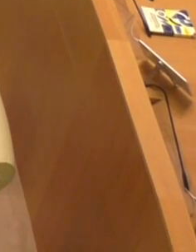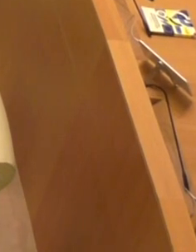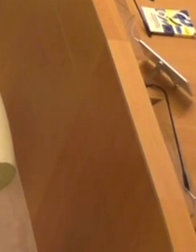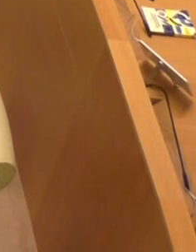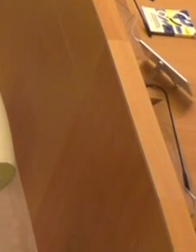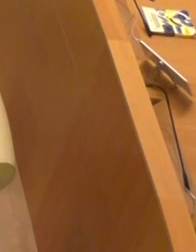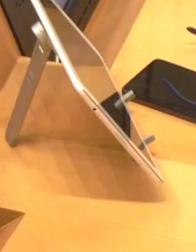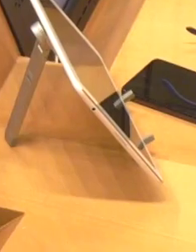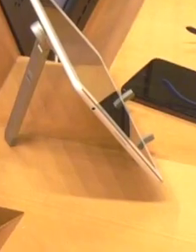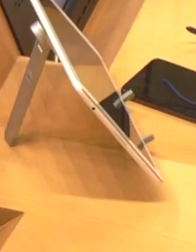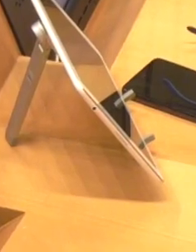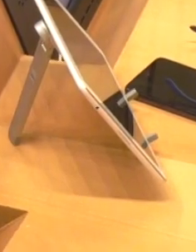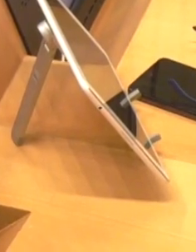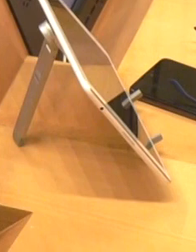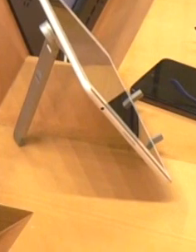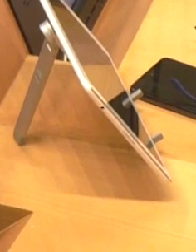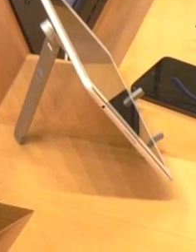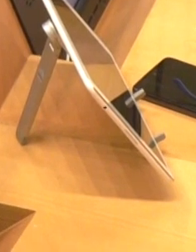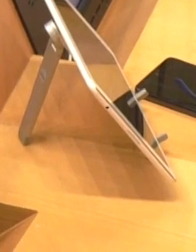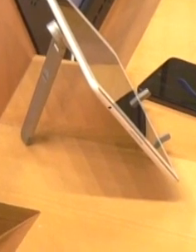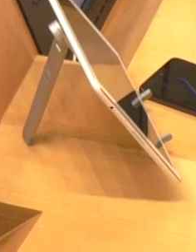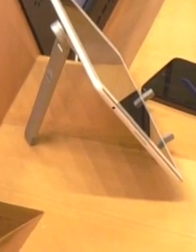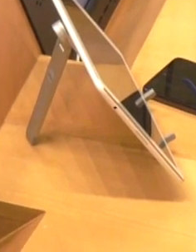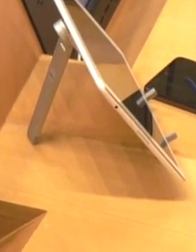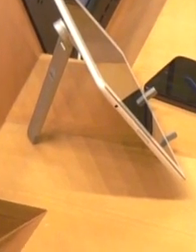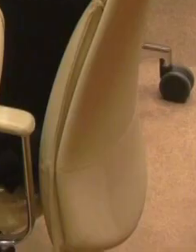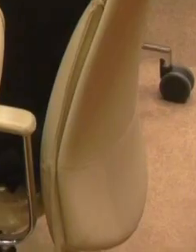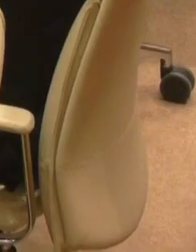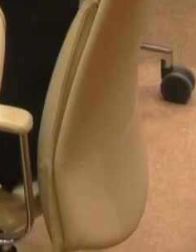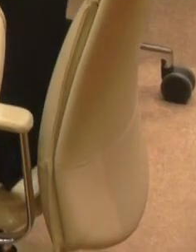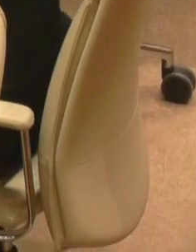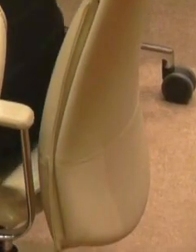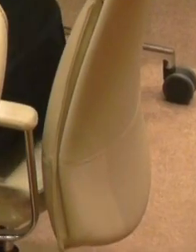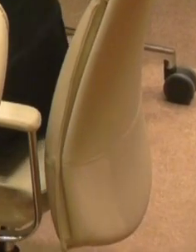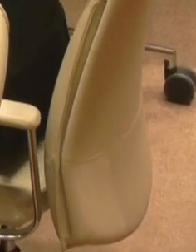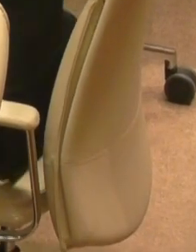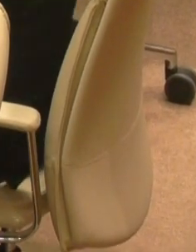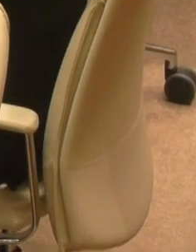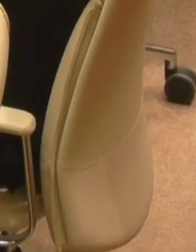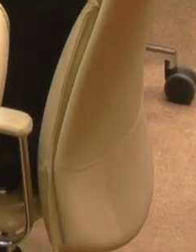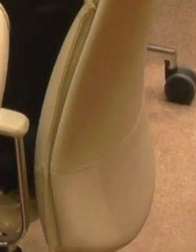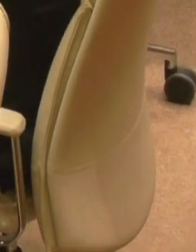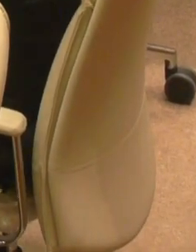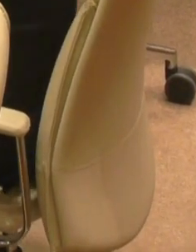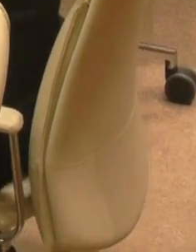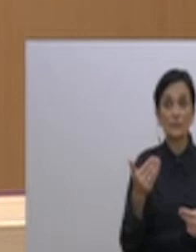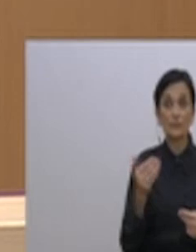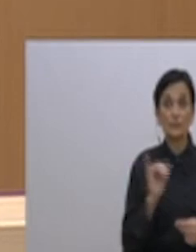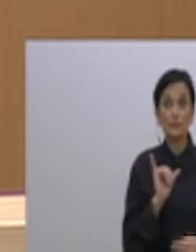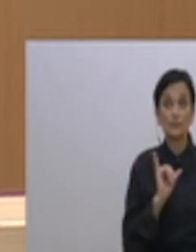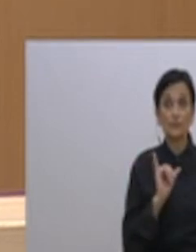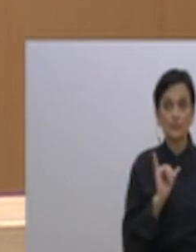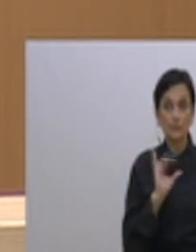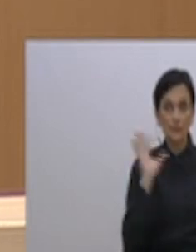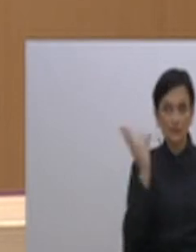და პირდაპირ უთხრა, რომ ქვეყანაში, სადაც ოლიგარქიული მმართველობა დეოლიგარქიზაციის შესახებ კანონის მიღებას არავითარი აზრი არ აქვს.